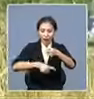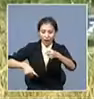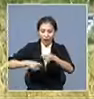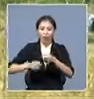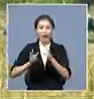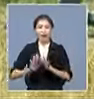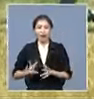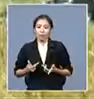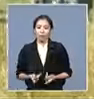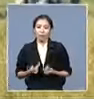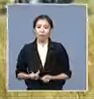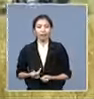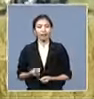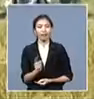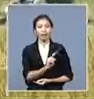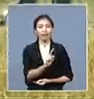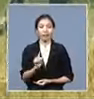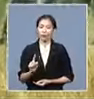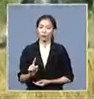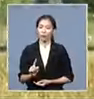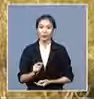ะจ๊ะตัว